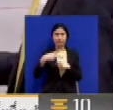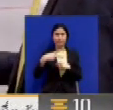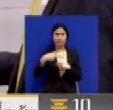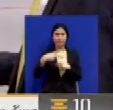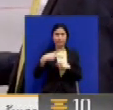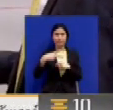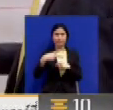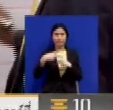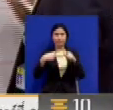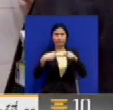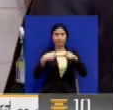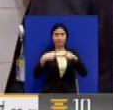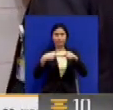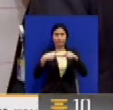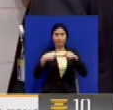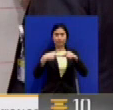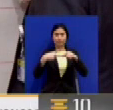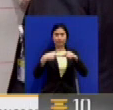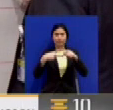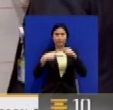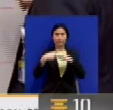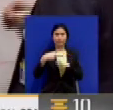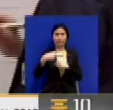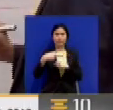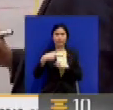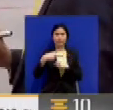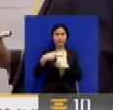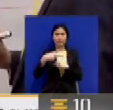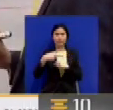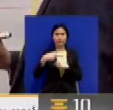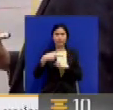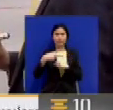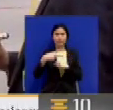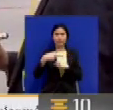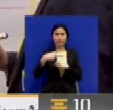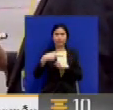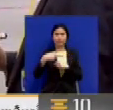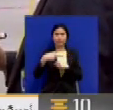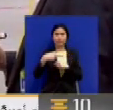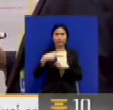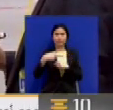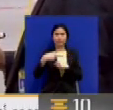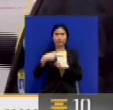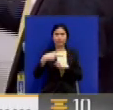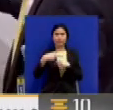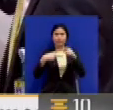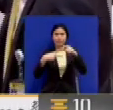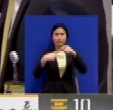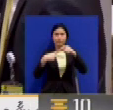ไทยได้ทำไมต้องสามลุงทำไมต้องมาสามคนใช่ไหมก็เลยตอนหลังก็มีคล้ายๆบอกว่า